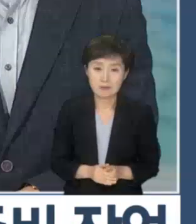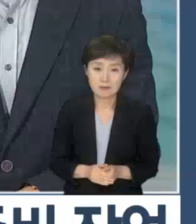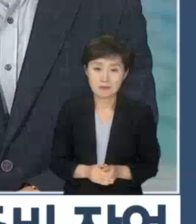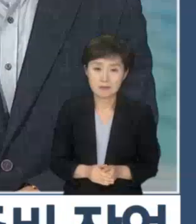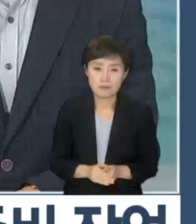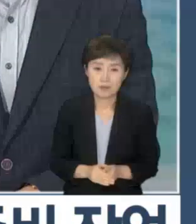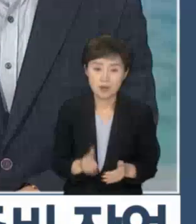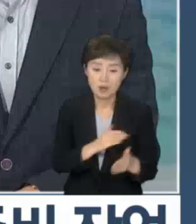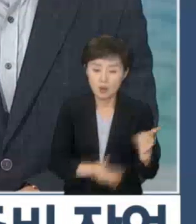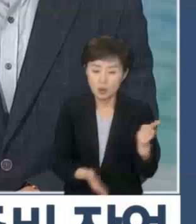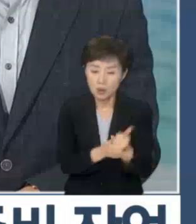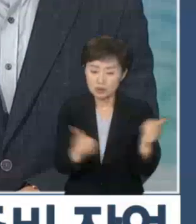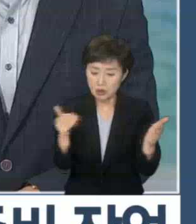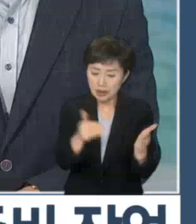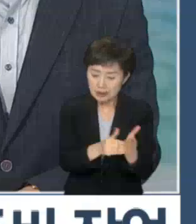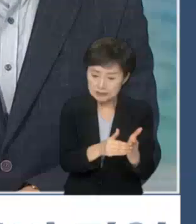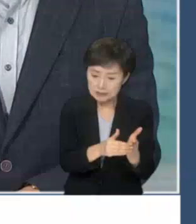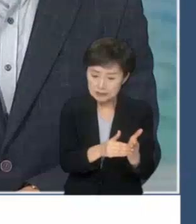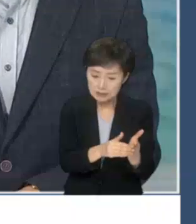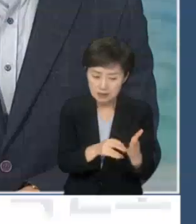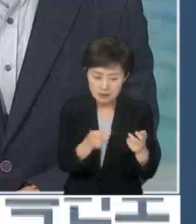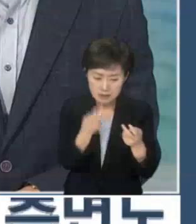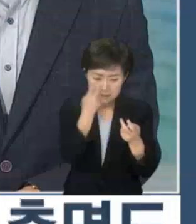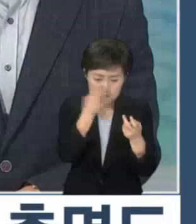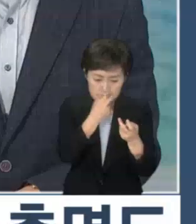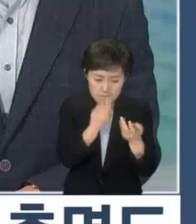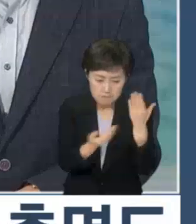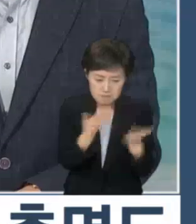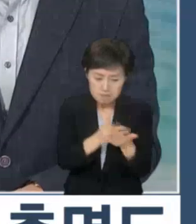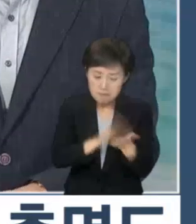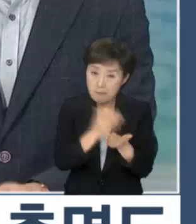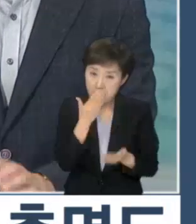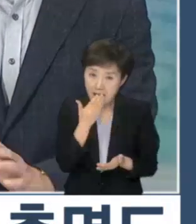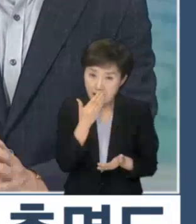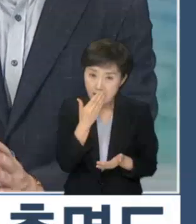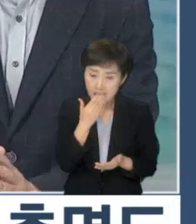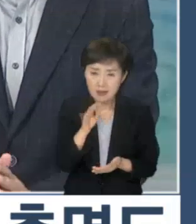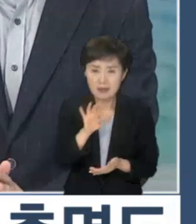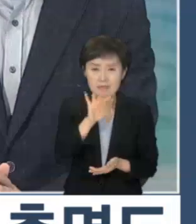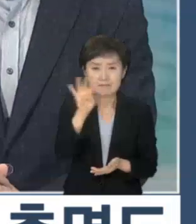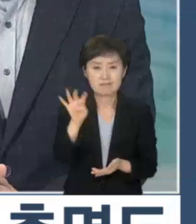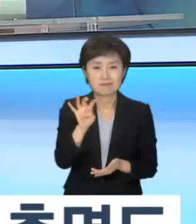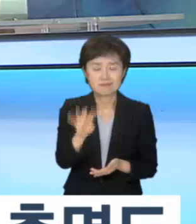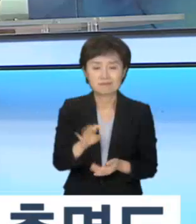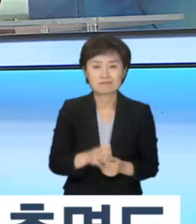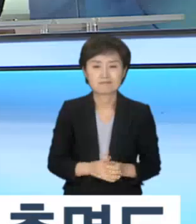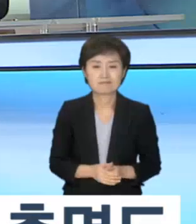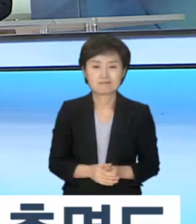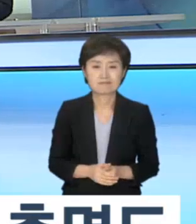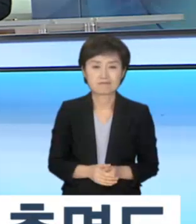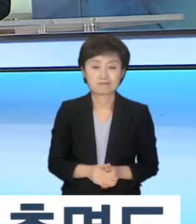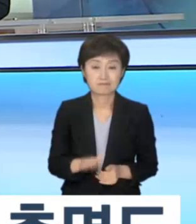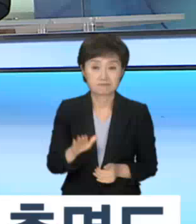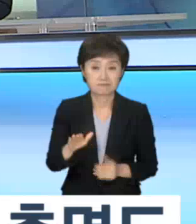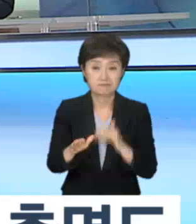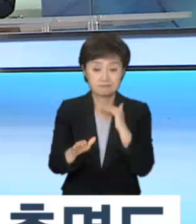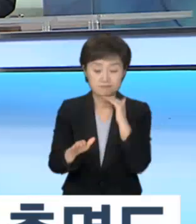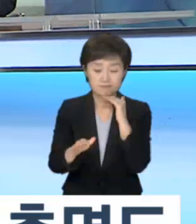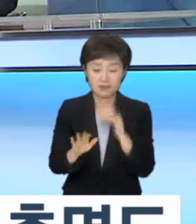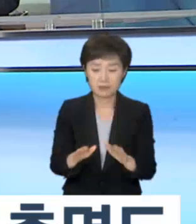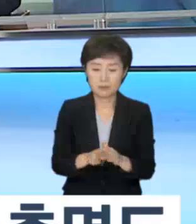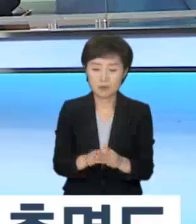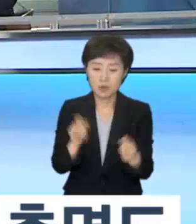댈 수 있을까? 저는 여전히 물음표를 갖고 있습니다. 자 그렇다면 곧 발족될 혁신위를